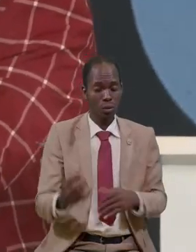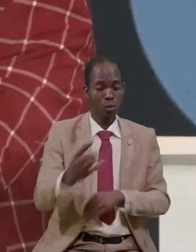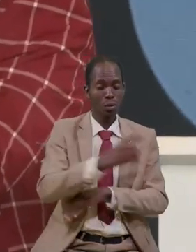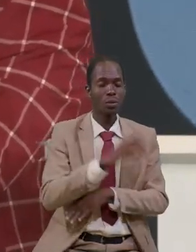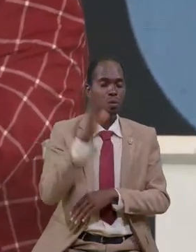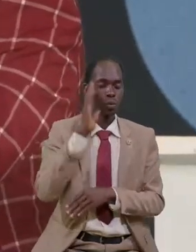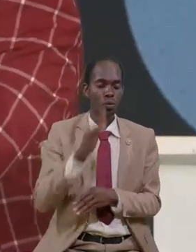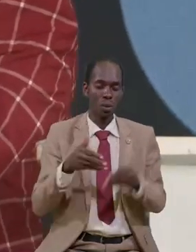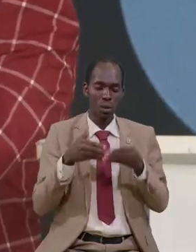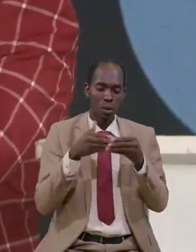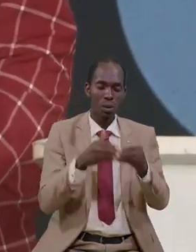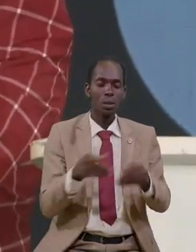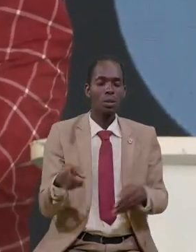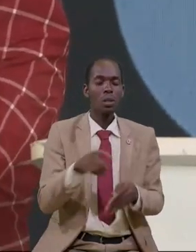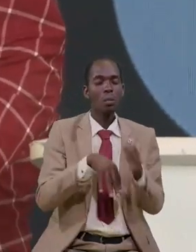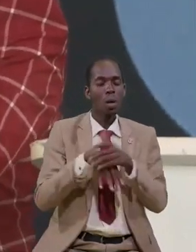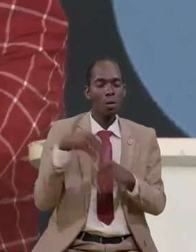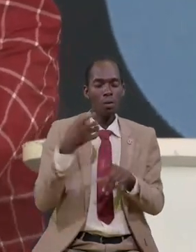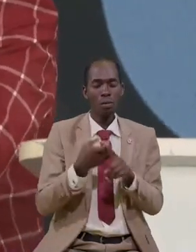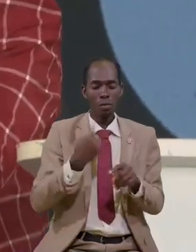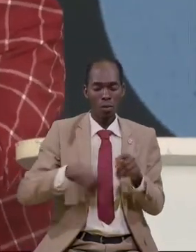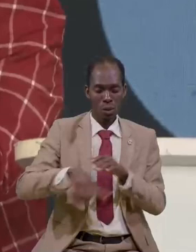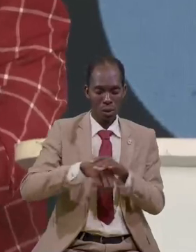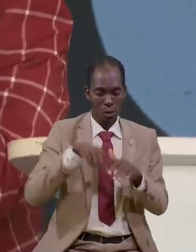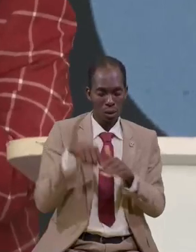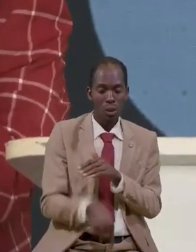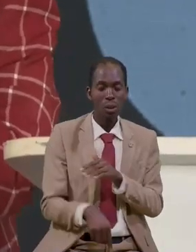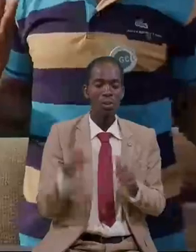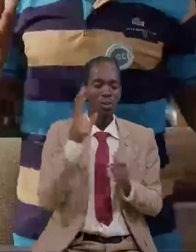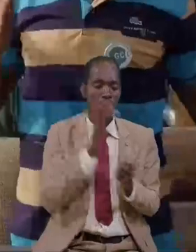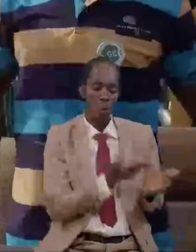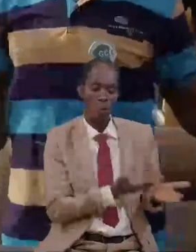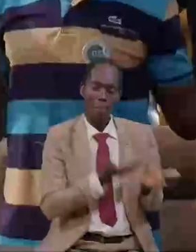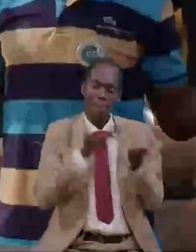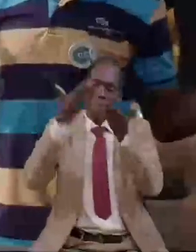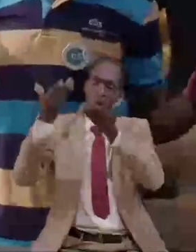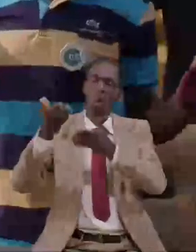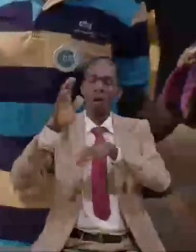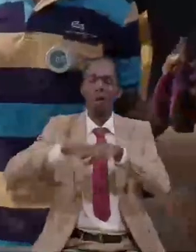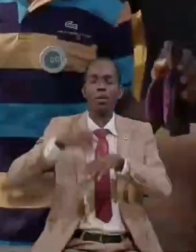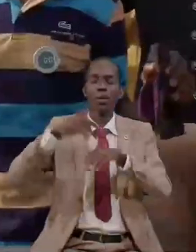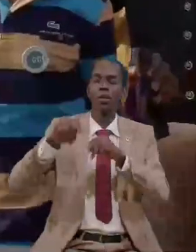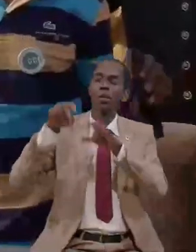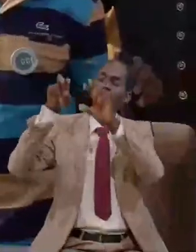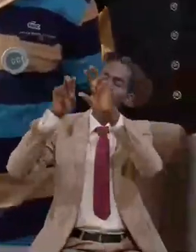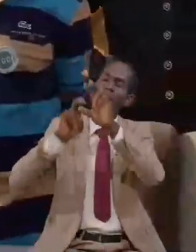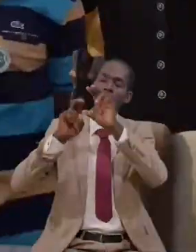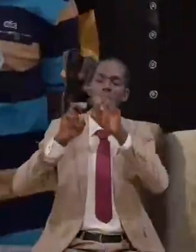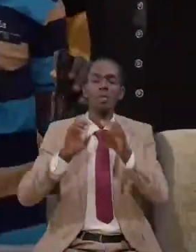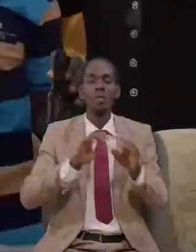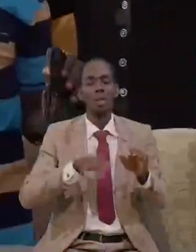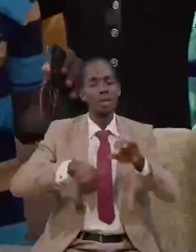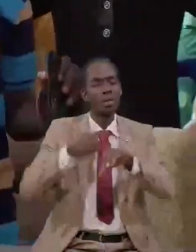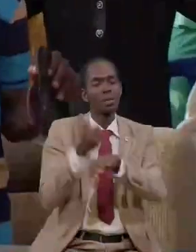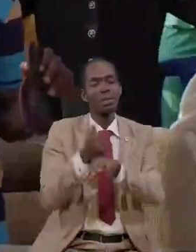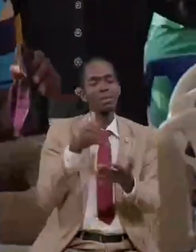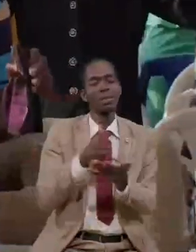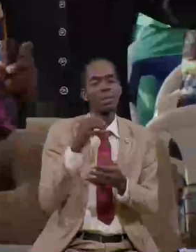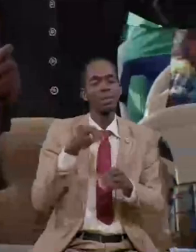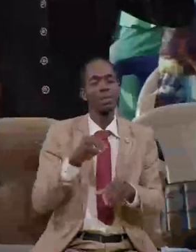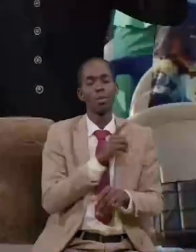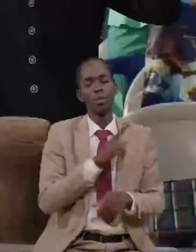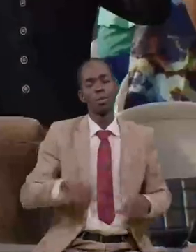Et sol ton peuple de la fosse et place-le sur le trône. Confirme le Seigneur dans chaque